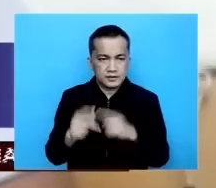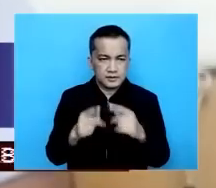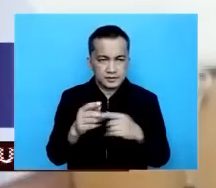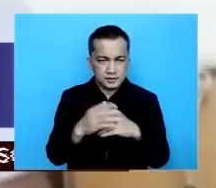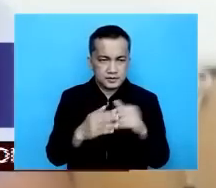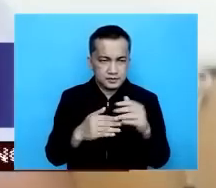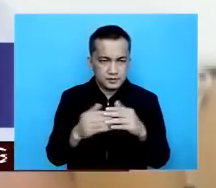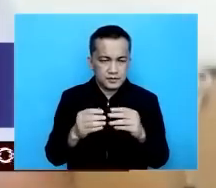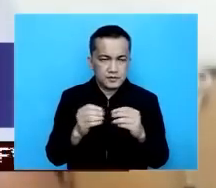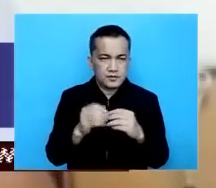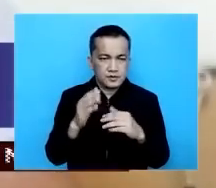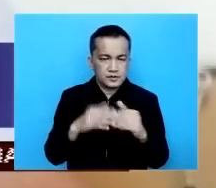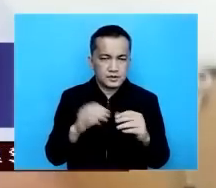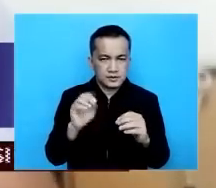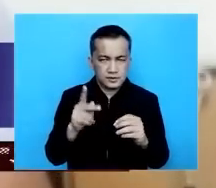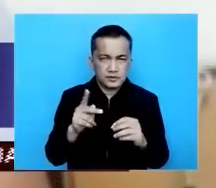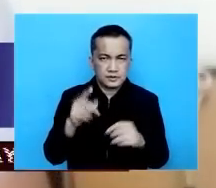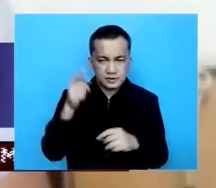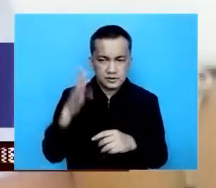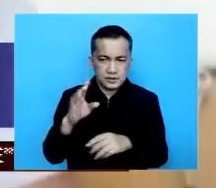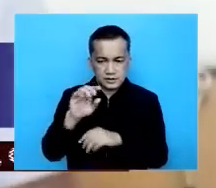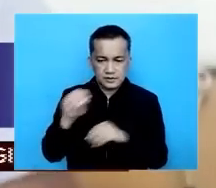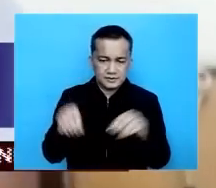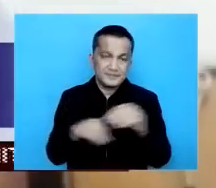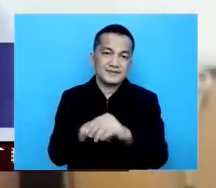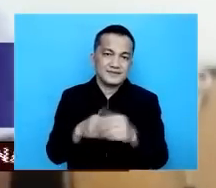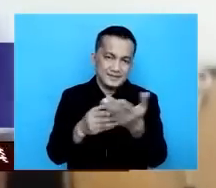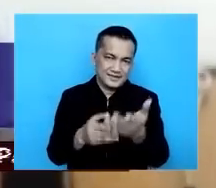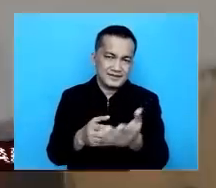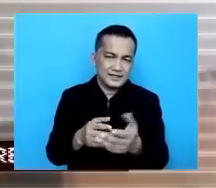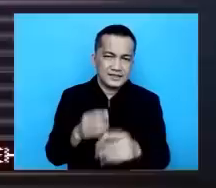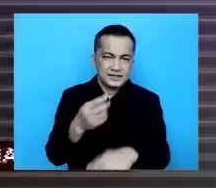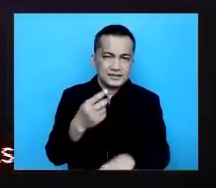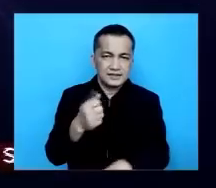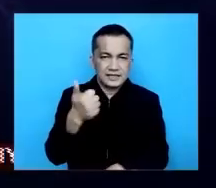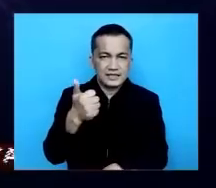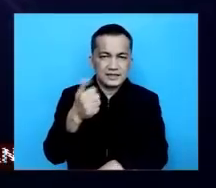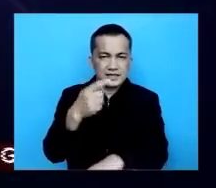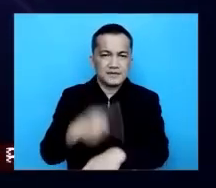more than okay and God will return the favor to you tenfold.